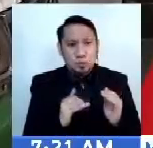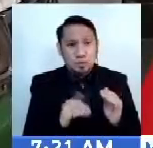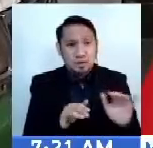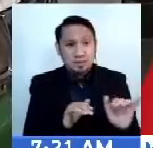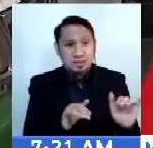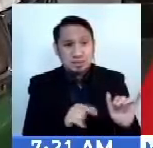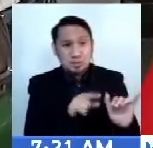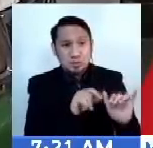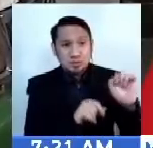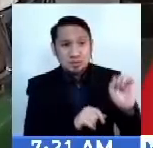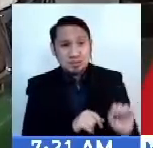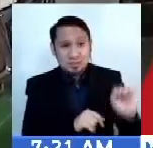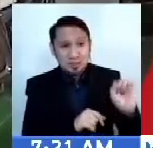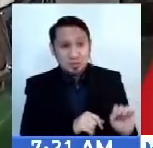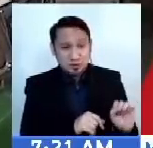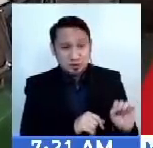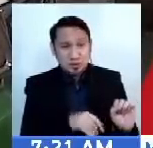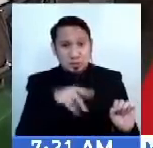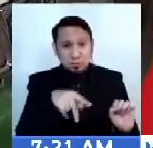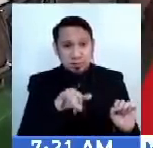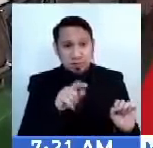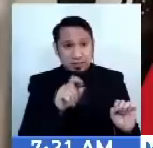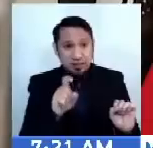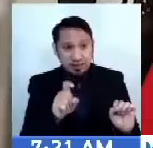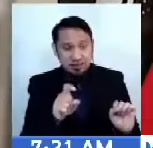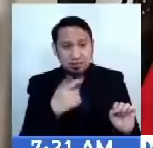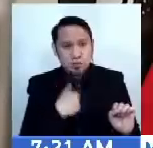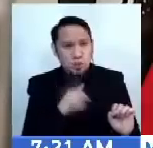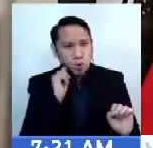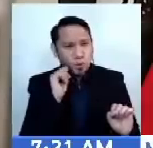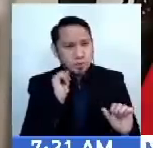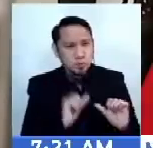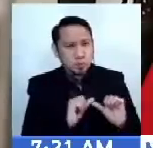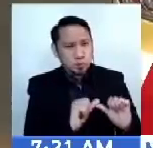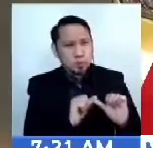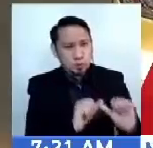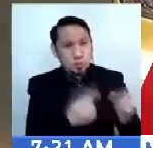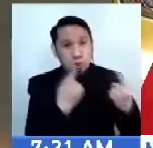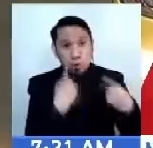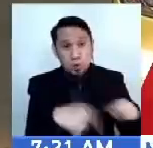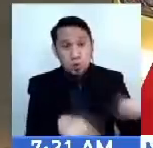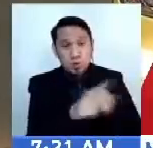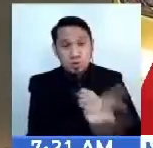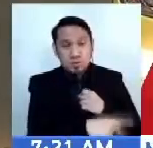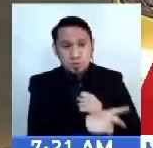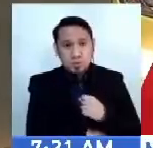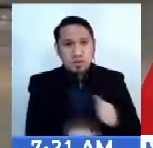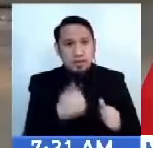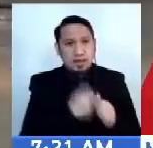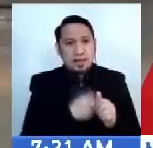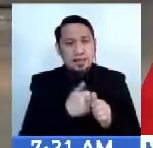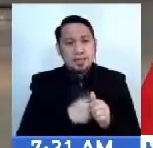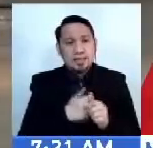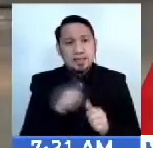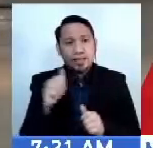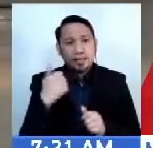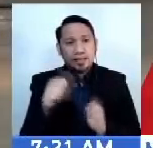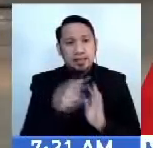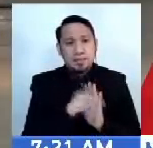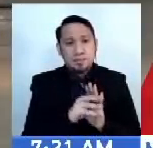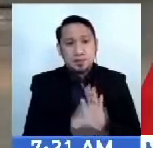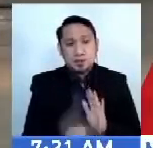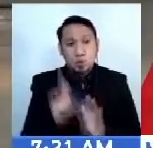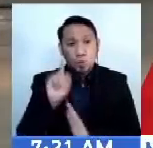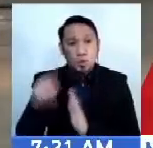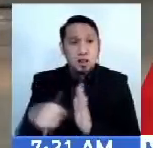sa PITX, walang patid ang mga biyahe pa probinsya. Ang bus pa Cavite, every 10 minutes ang pag-alis, kada isang oras naman ang mga